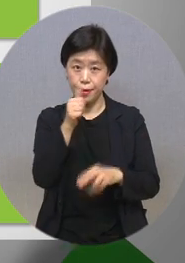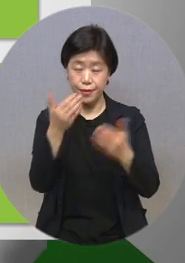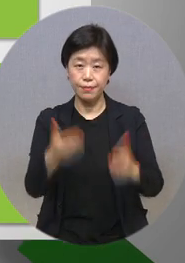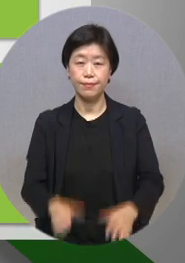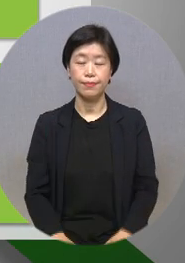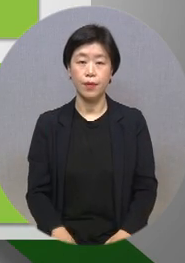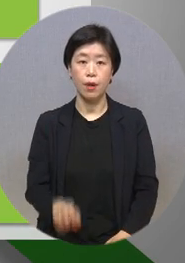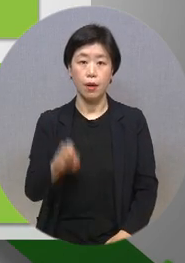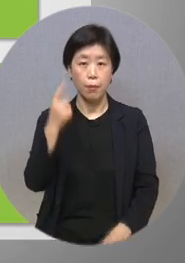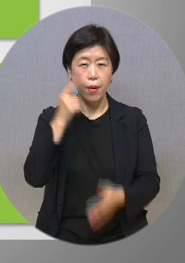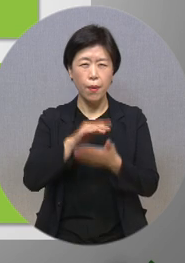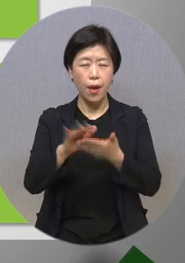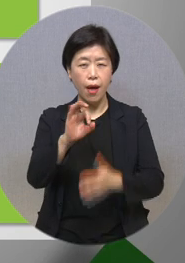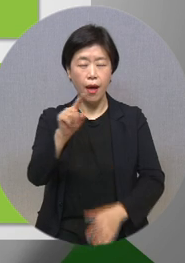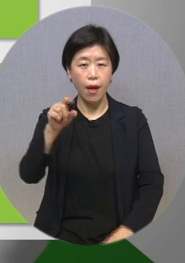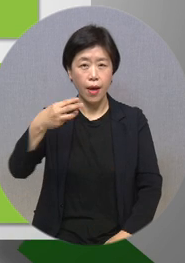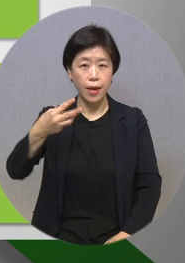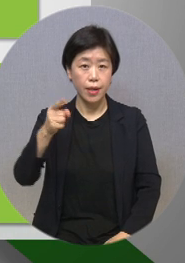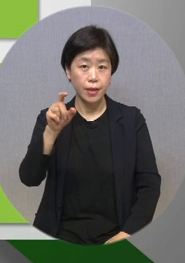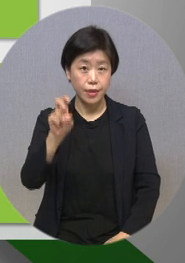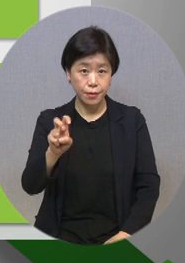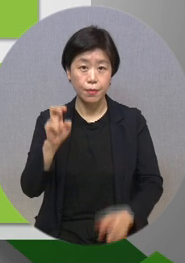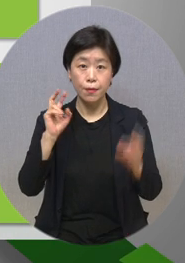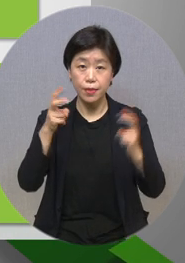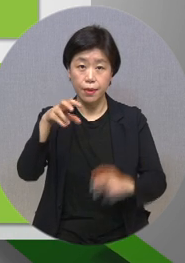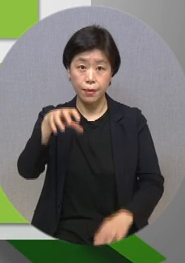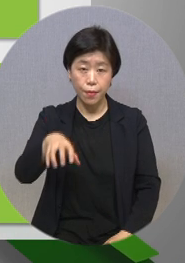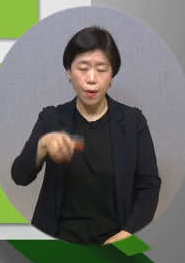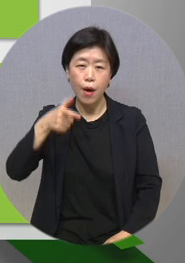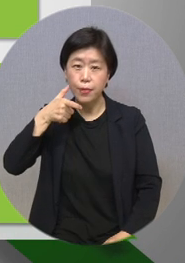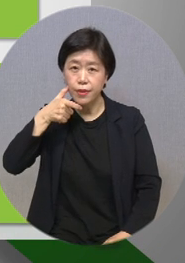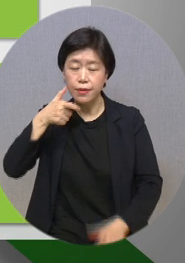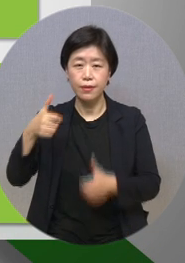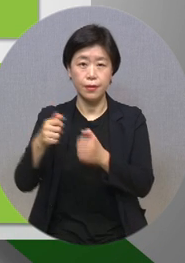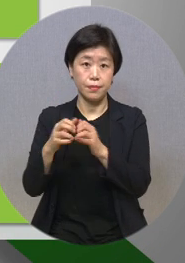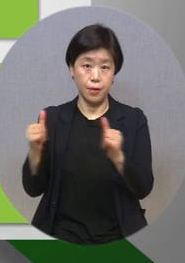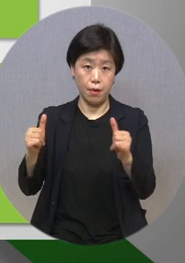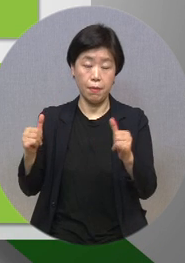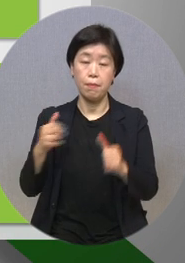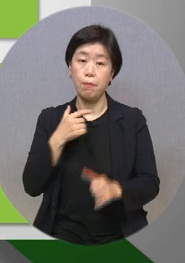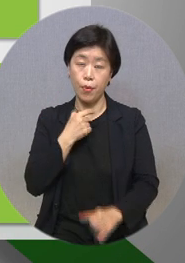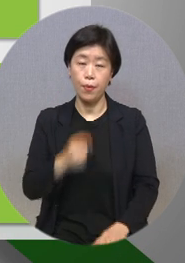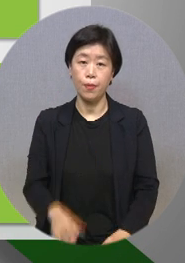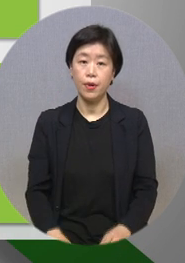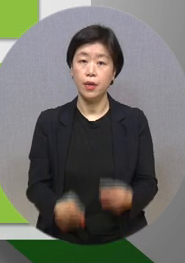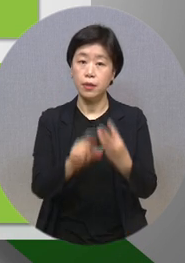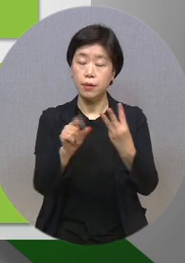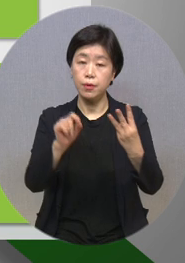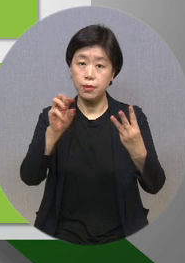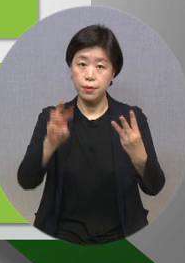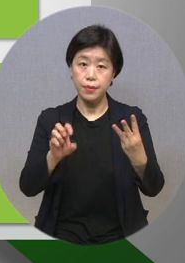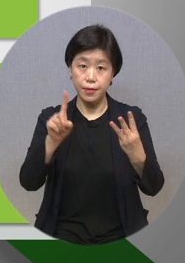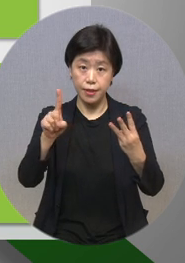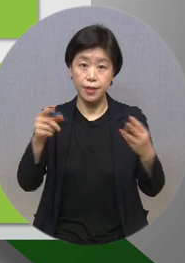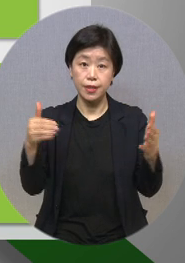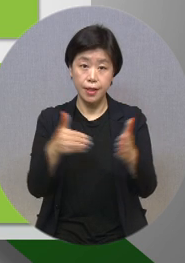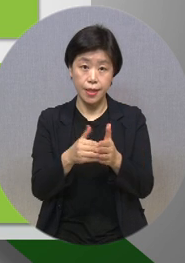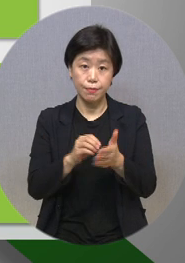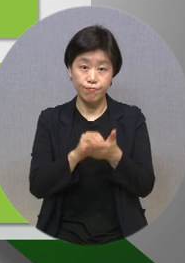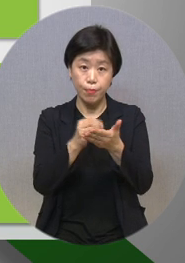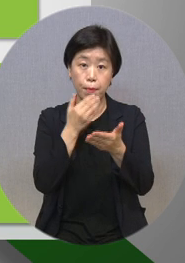주식회사 평화아름에서 콜센터 상담원을 모집합니다. 접수마감일은 3월 31일까지며